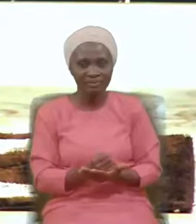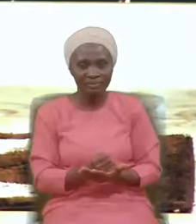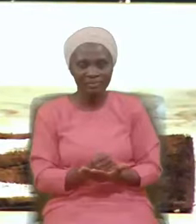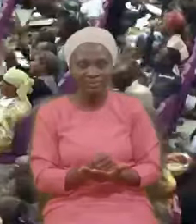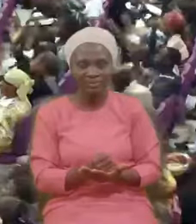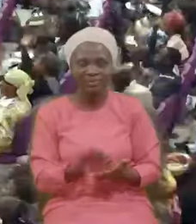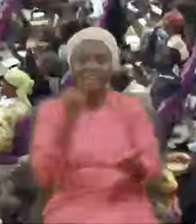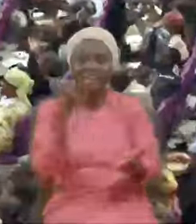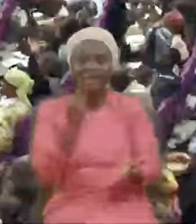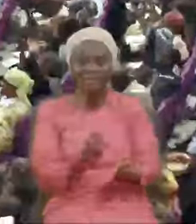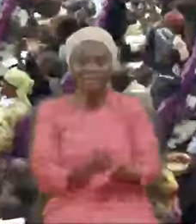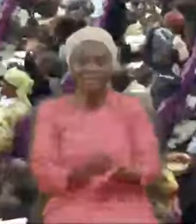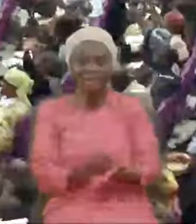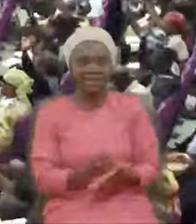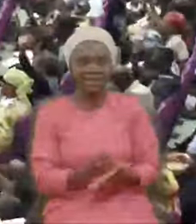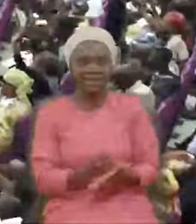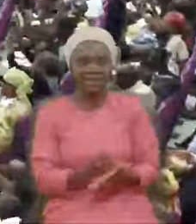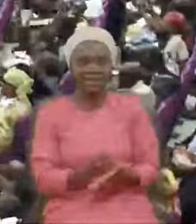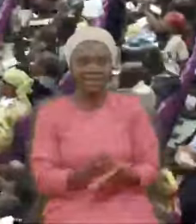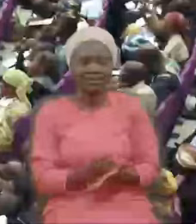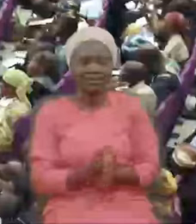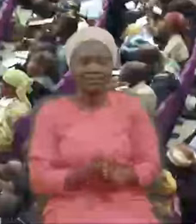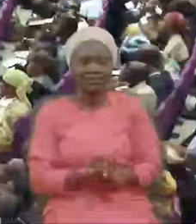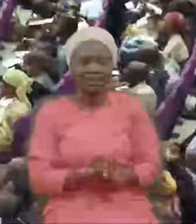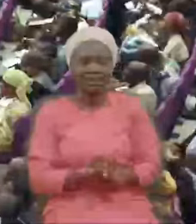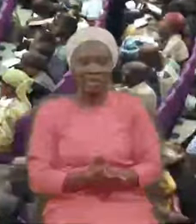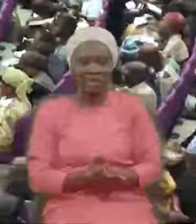Où est votre Amen? Amen.